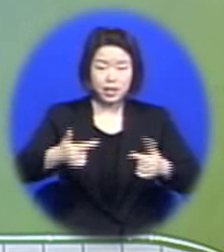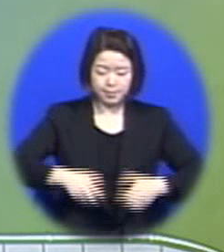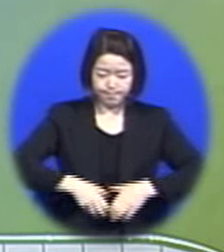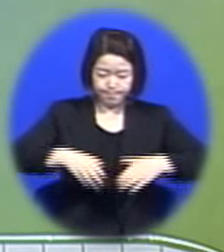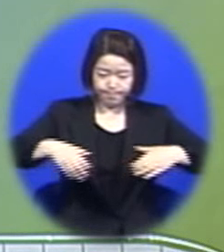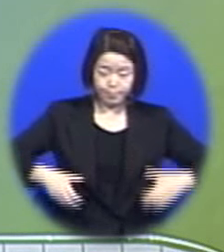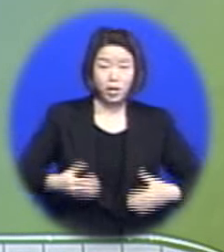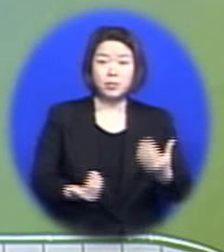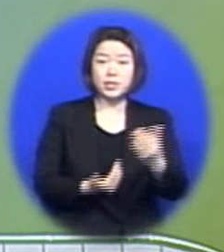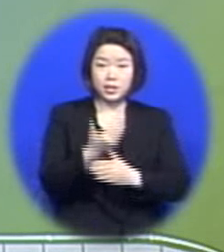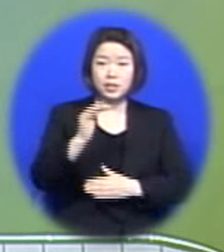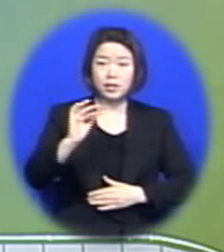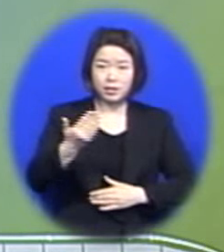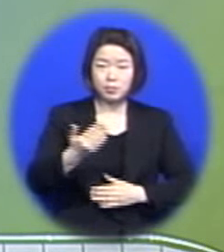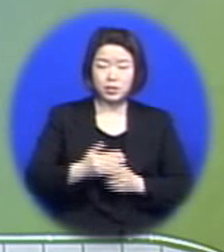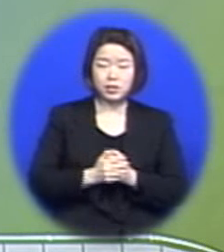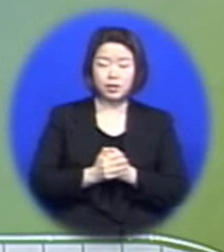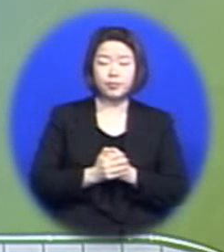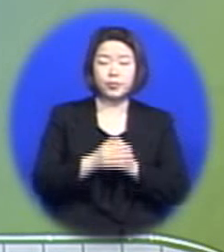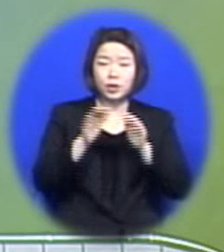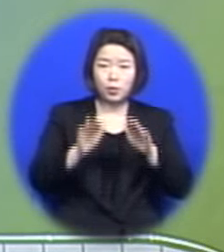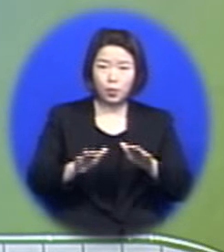겁니다. 오늘